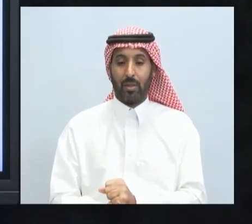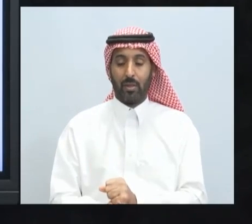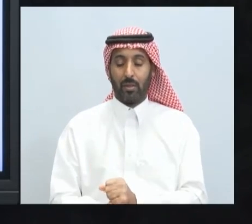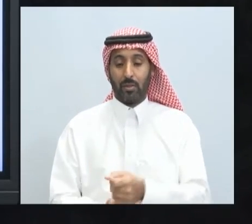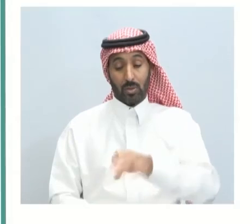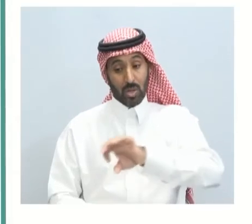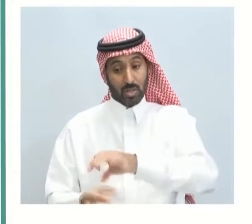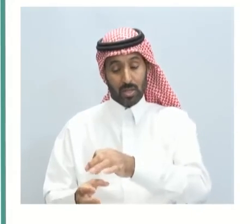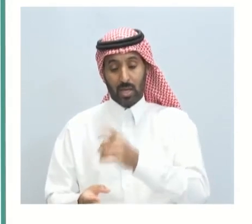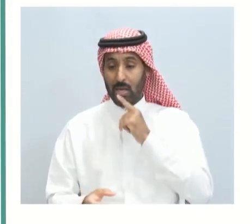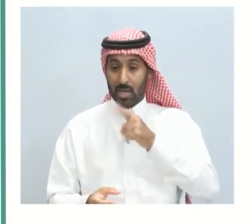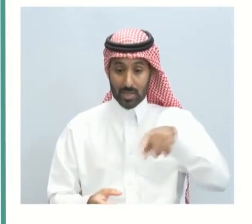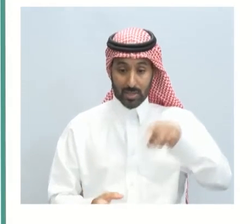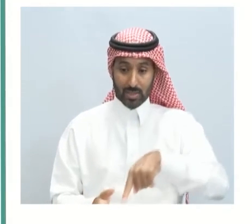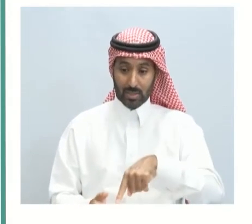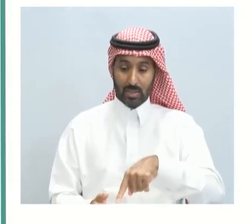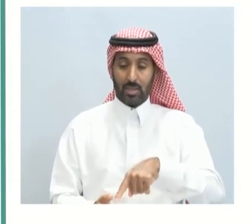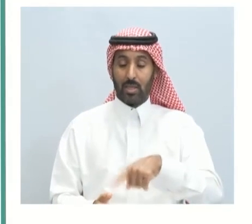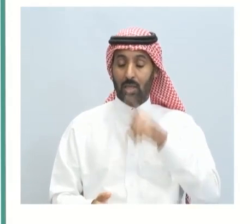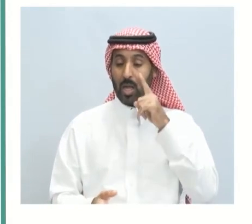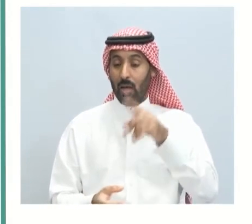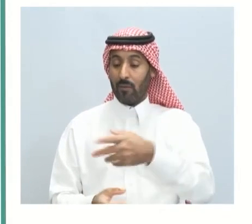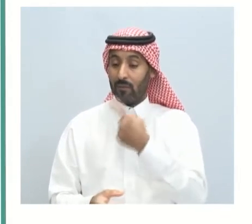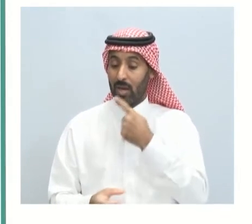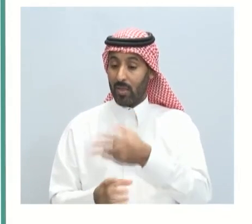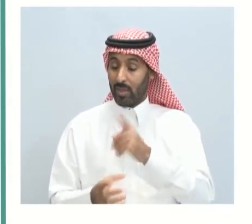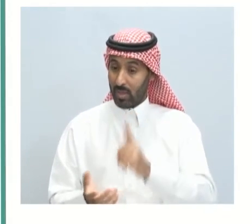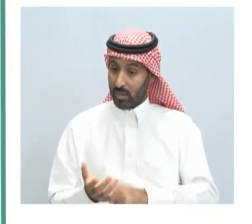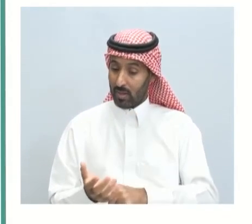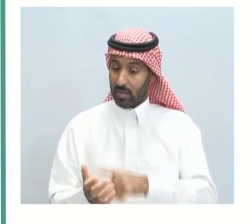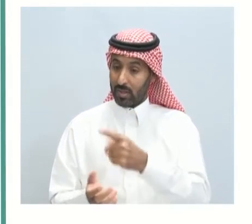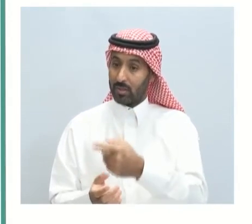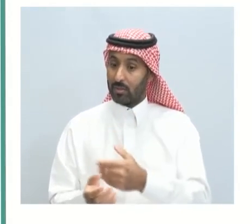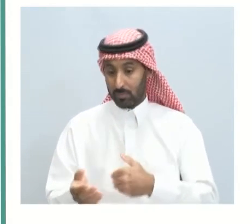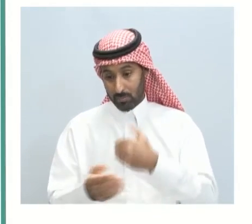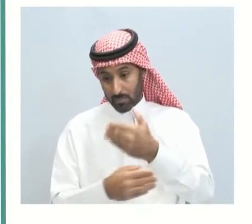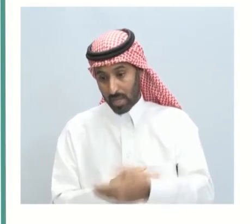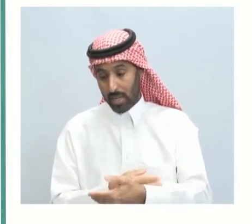الفرضيه خطا الفرضيه تنتج بعد